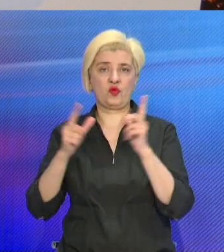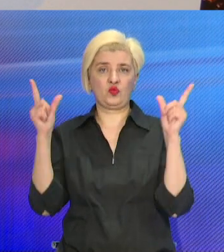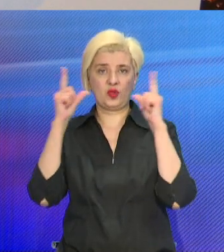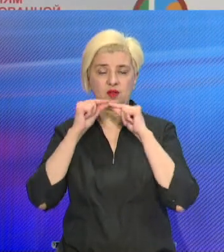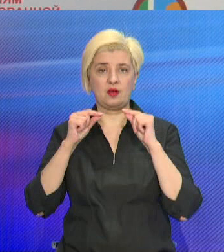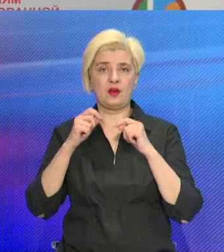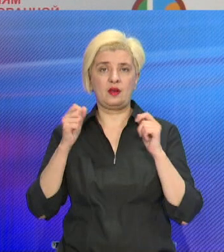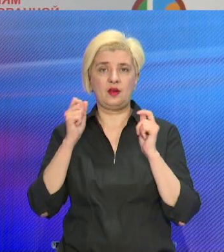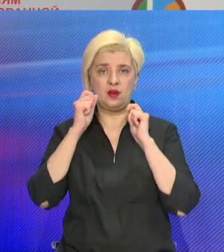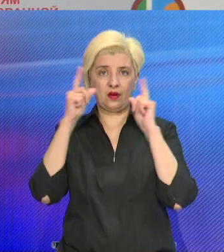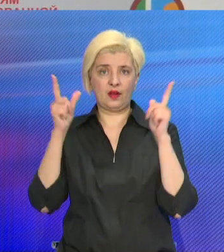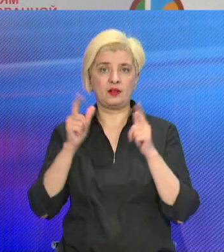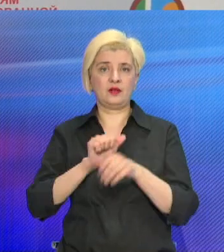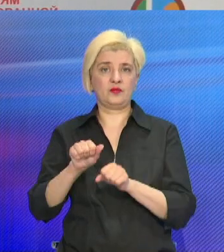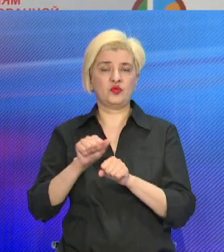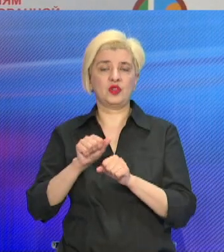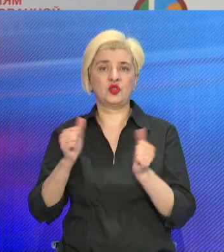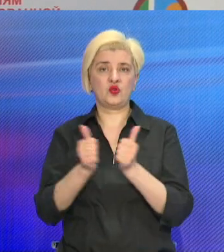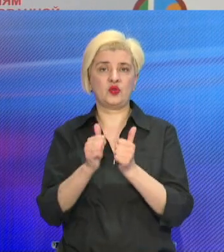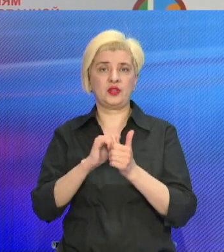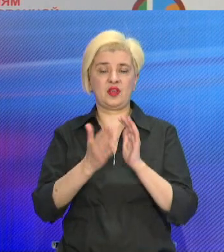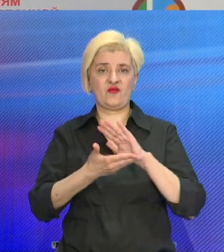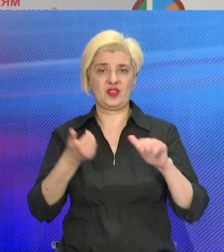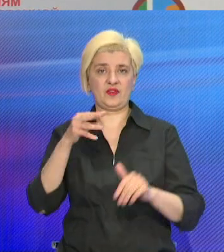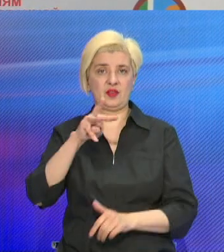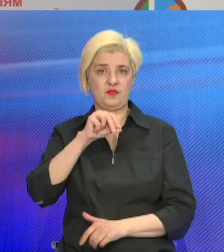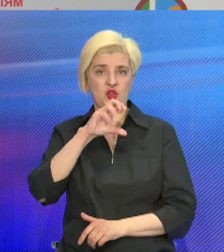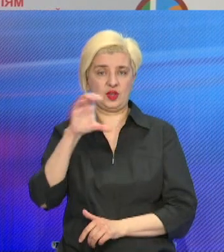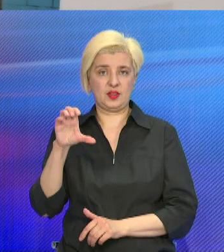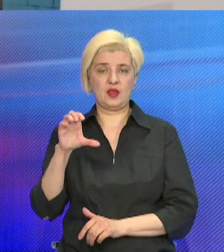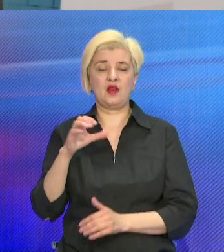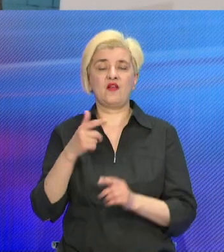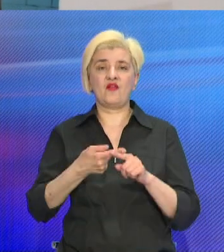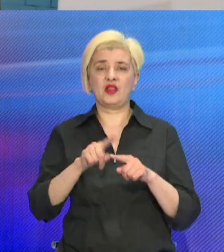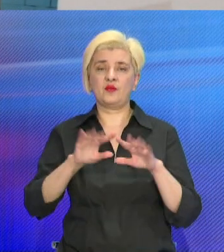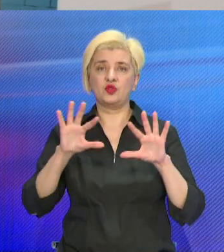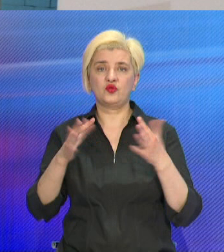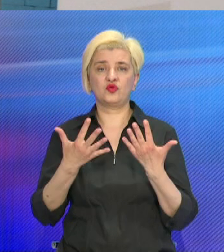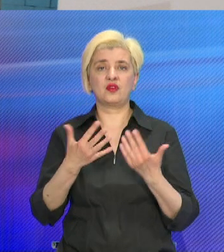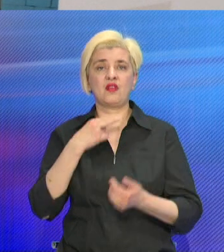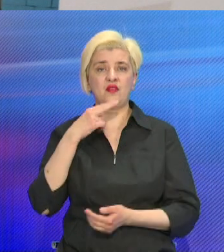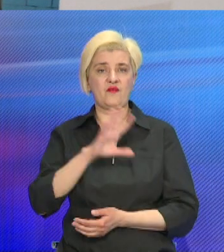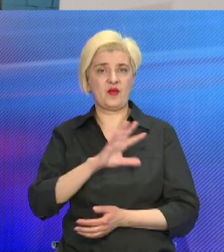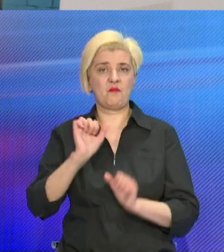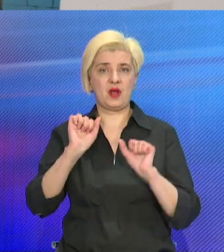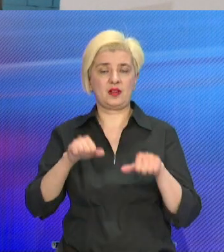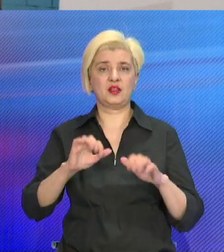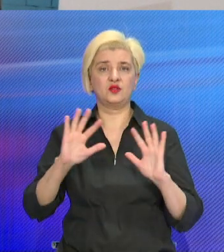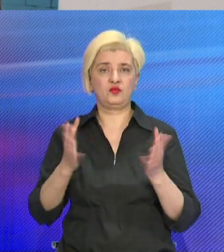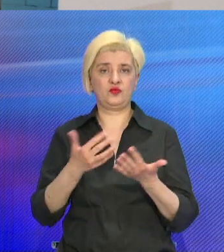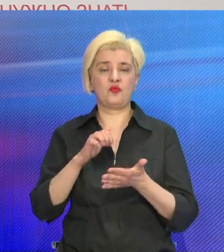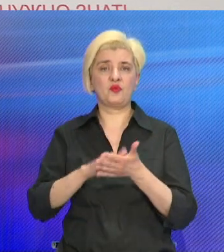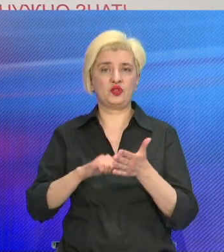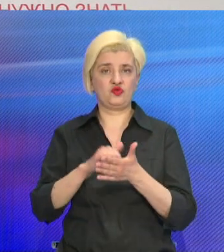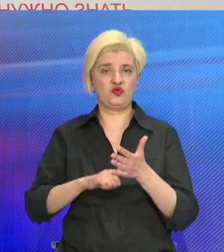и выкликанные бойцы МНС. У данном выпадку звычайная недбалость могла стать причиной великой проблемы. Иншая крыница погрозы,